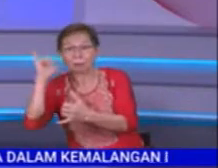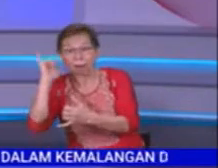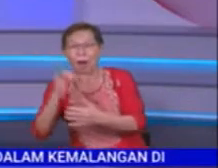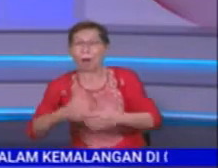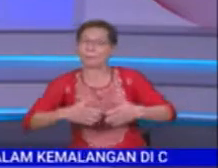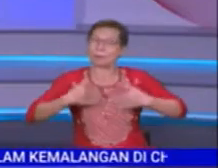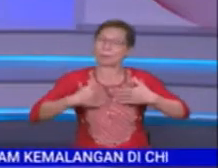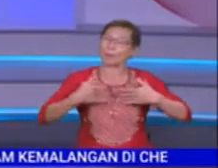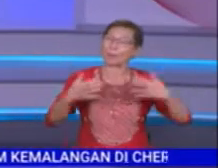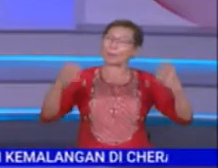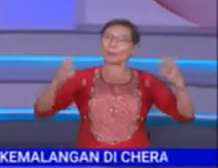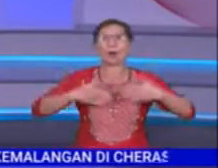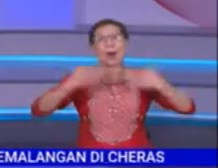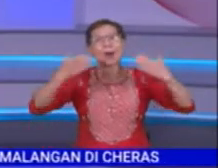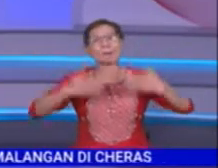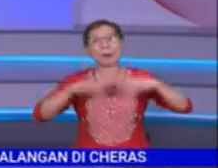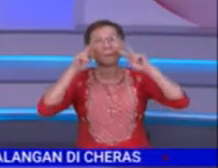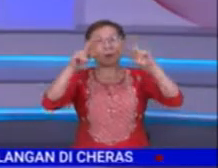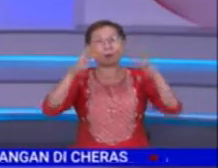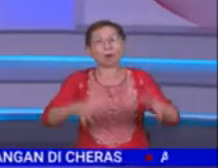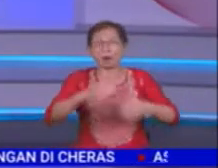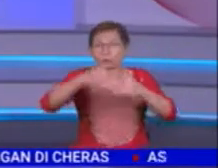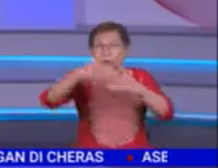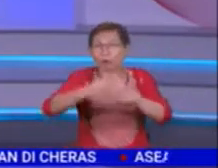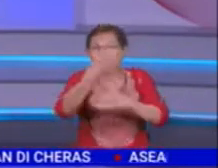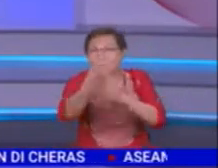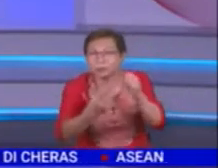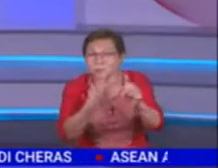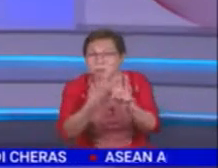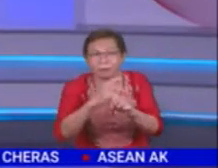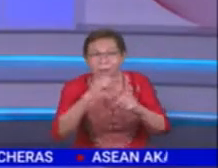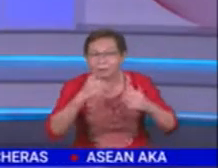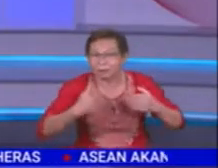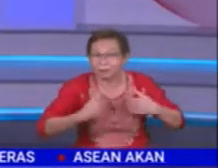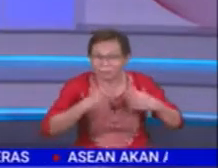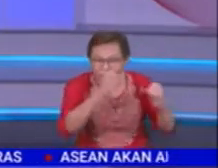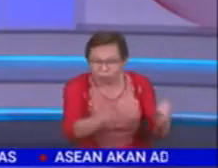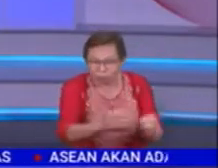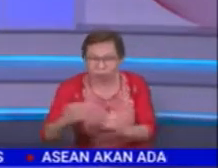sambutan meriah penonton setelah 2 tahun Ia tidak dianjurkan